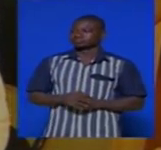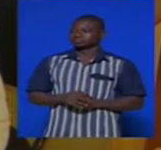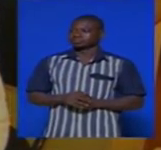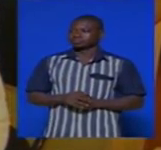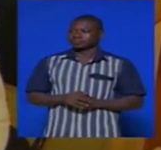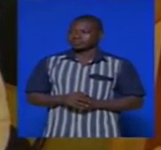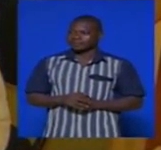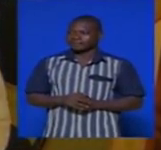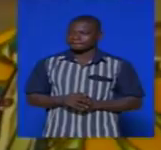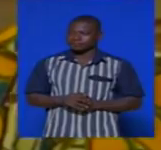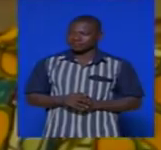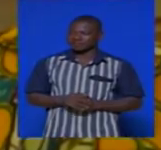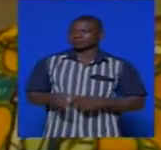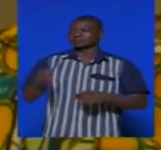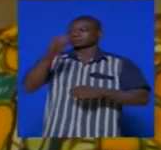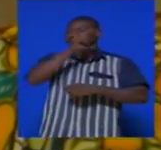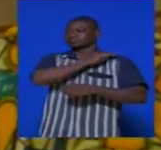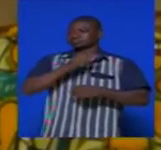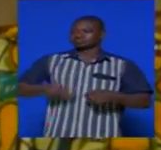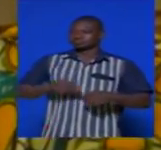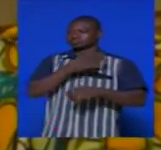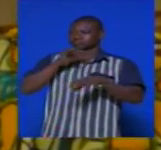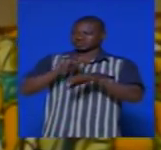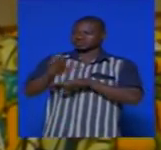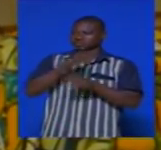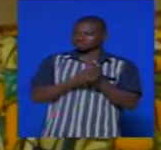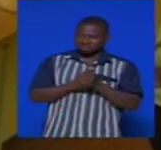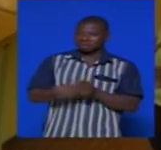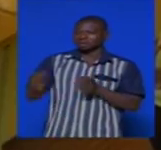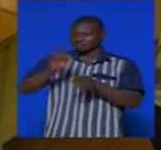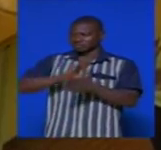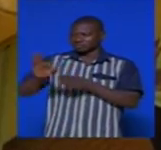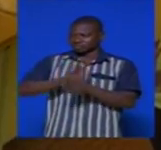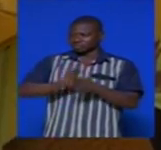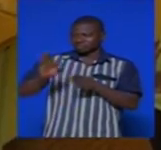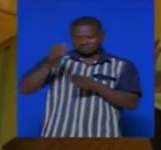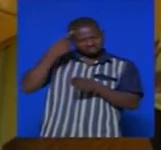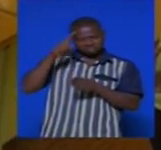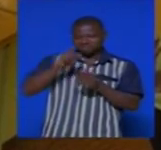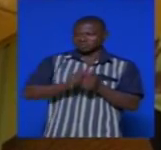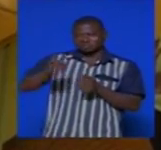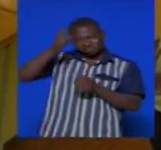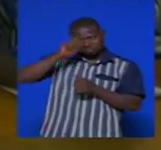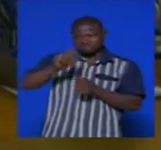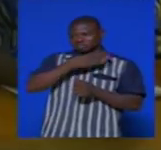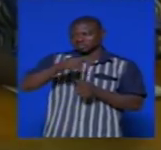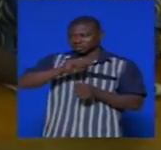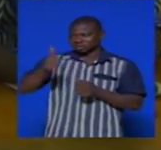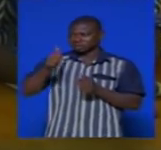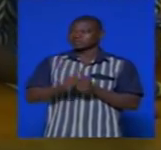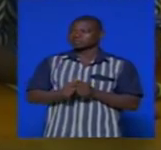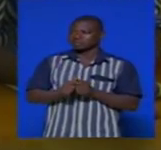Des élus locaux à l'école du civisme et de la citoyenneté. Il s'agit pour ces maires, conseillers municipaux et